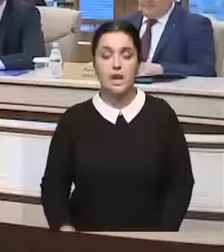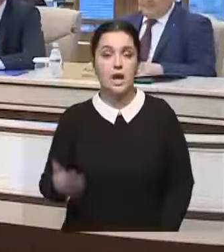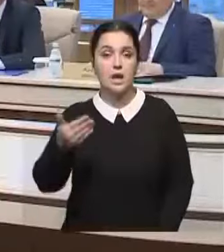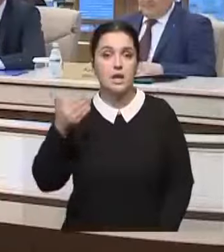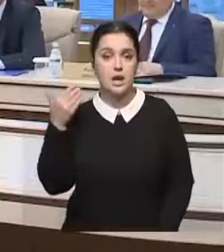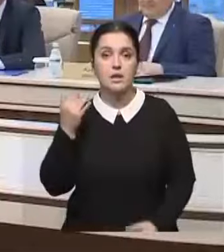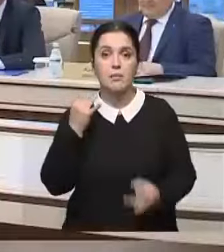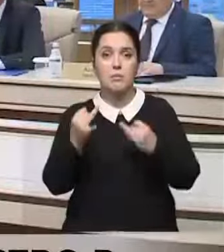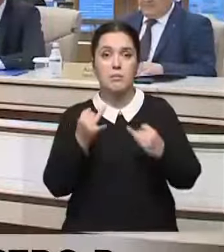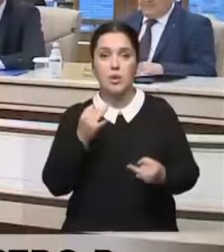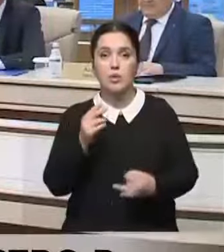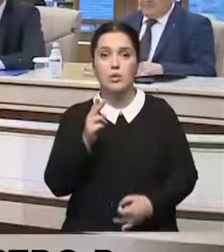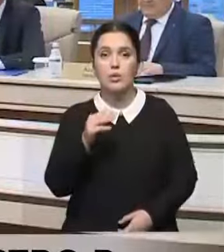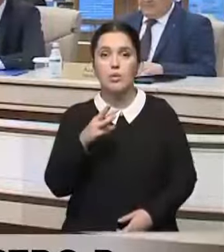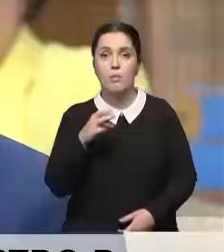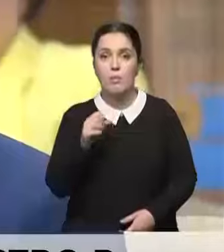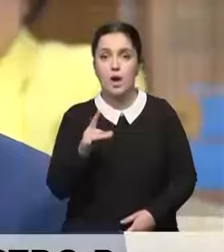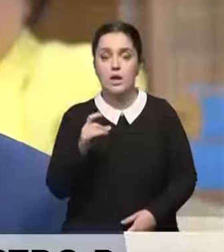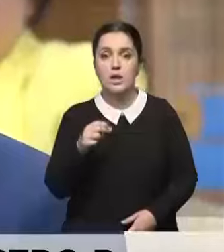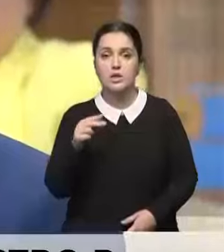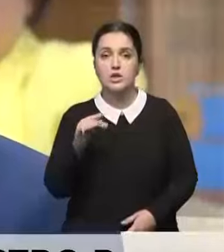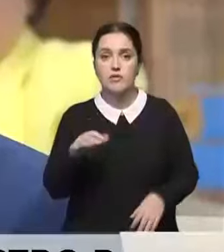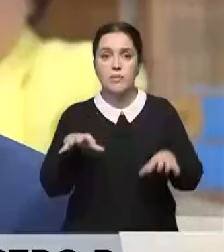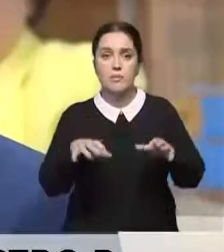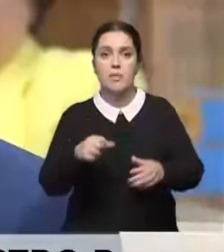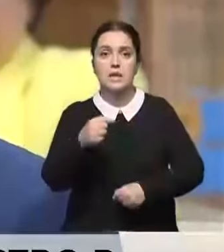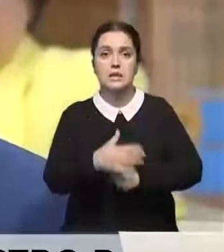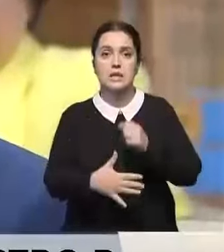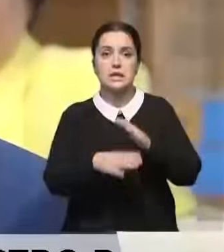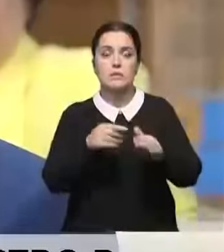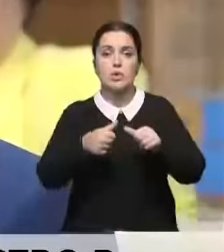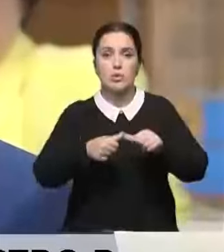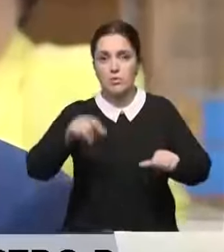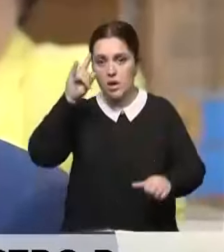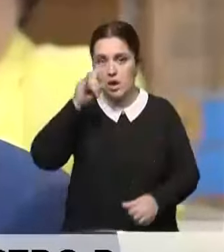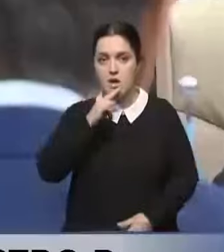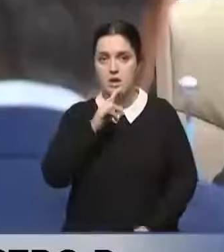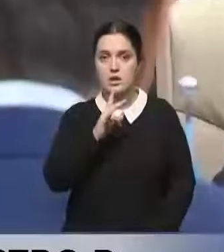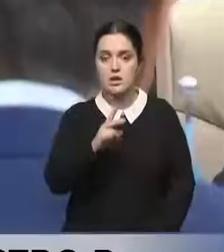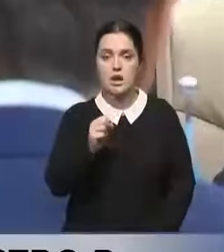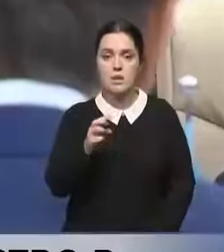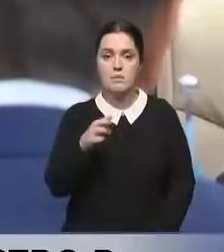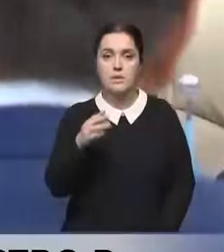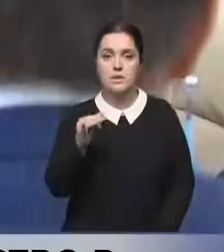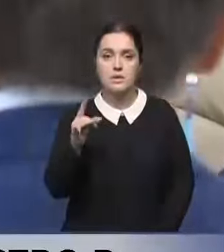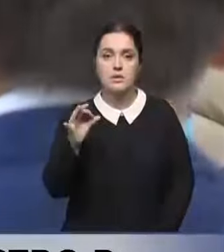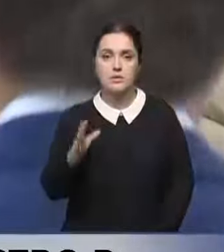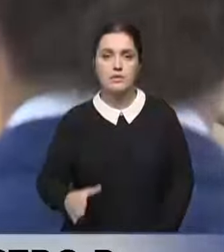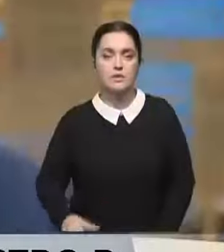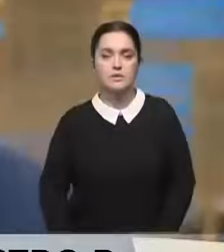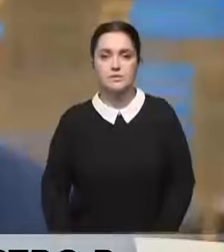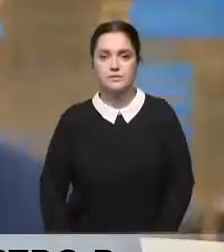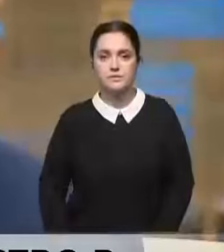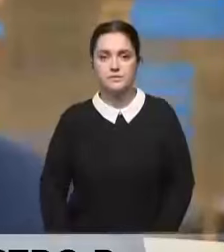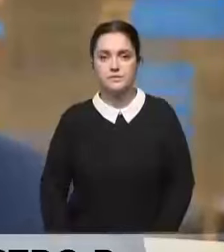Ранее переговоры с Радживом Кумаром провел председатель Центра избиркома Казахстана Нурлан Абдиров.